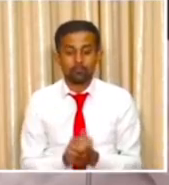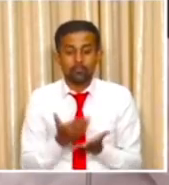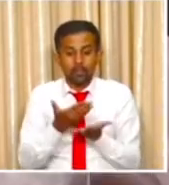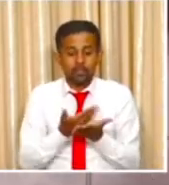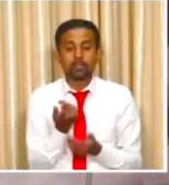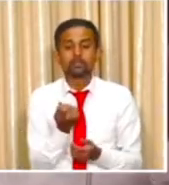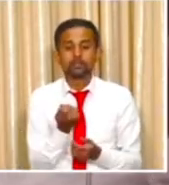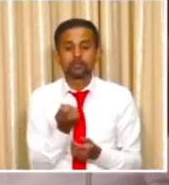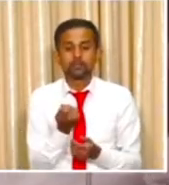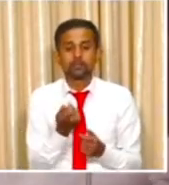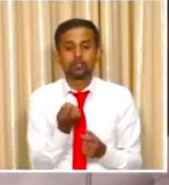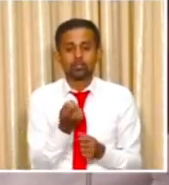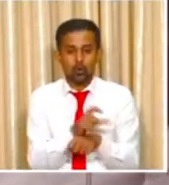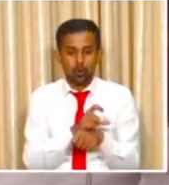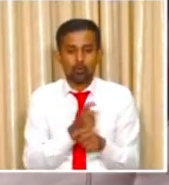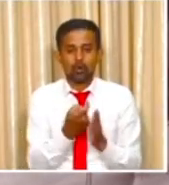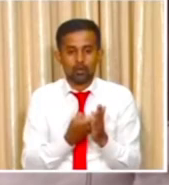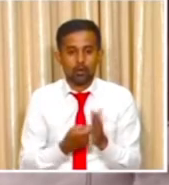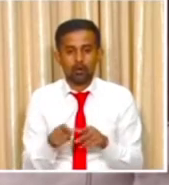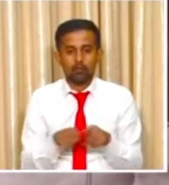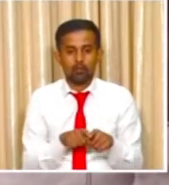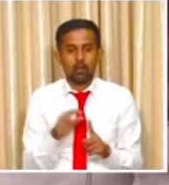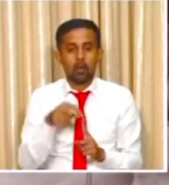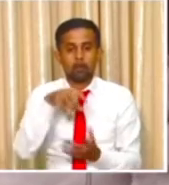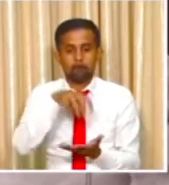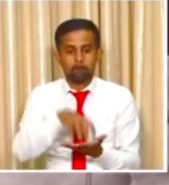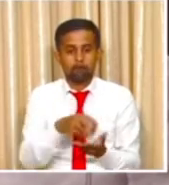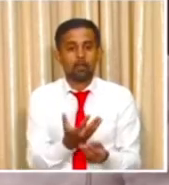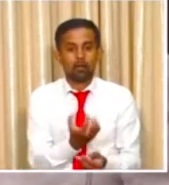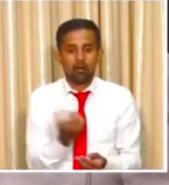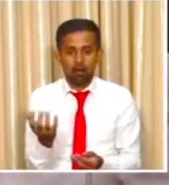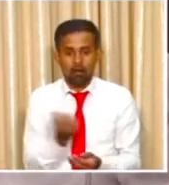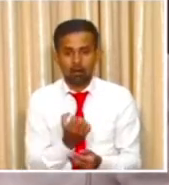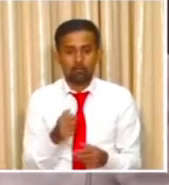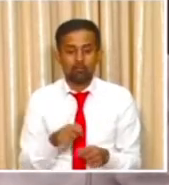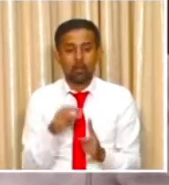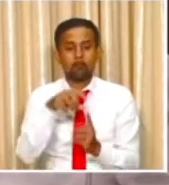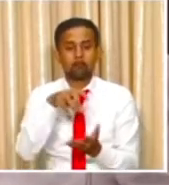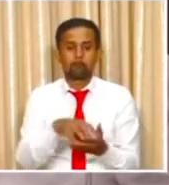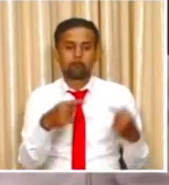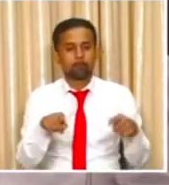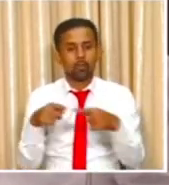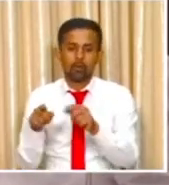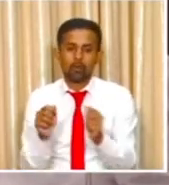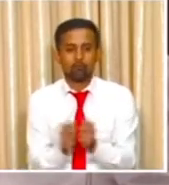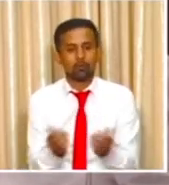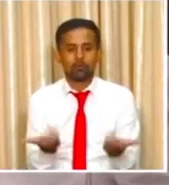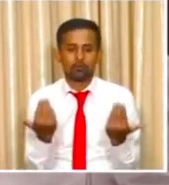मुदल दंट मुदल कोमसमे निर्देशानुव एक एक पलासभाट लबा गैनीम सदा दंट ये पलासभागिं भागिं कटयुतु करगेन